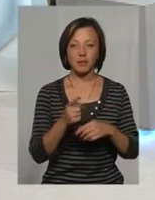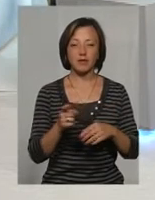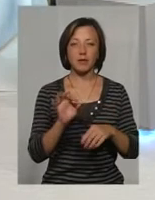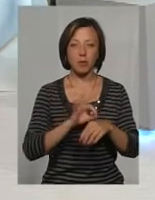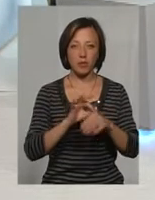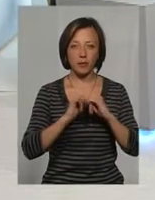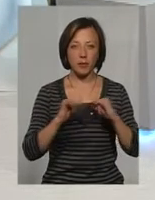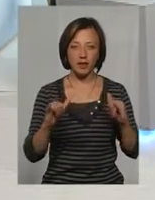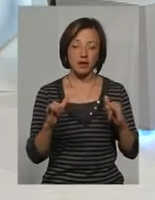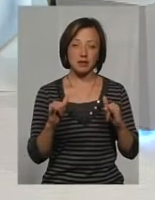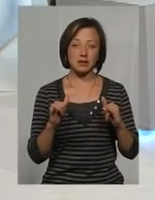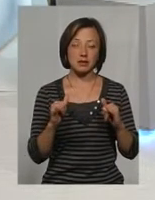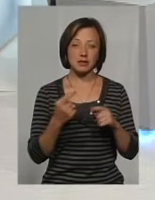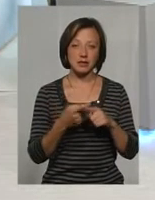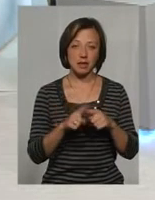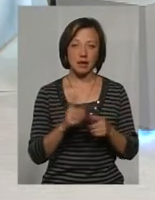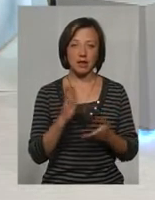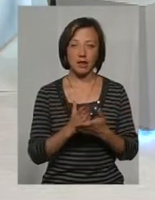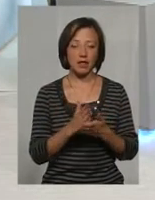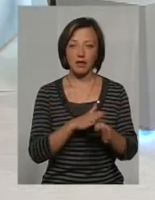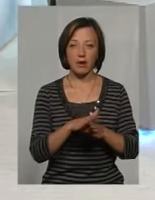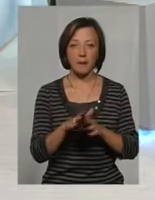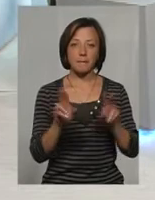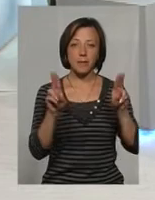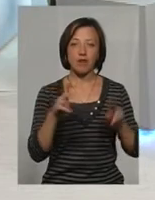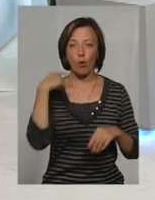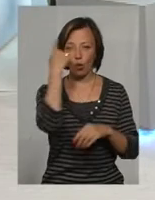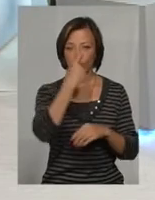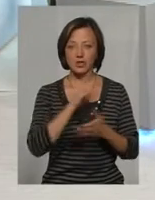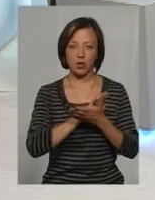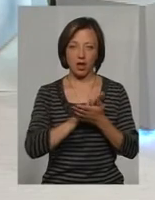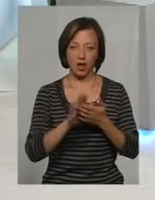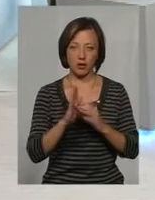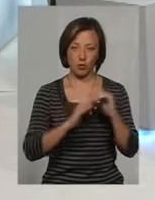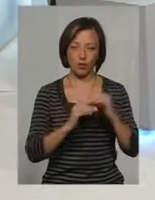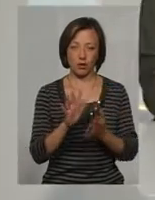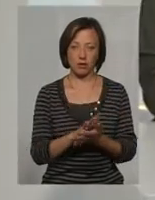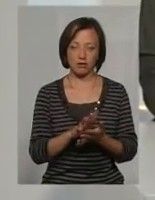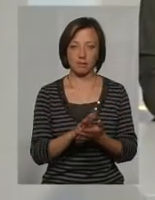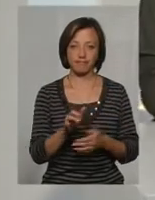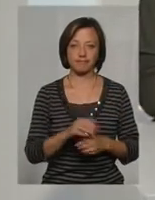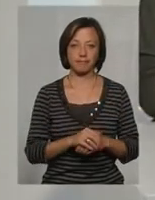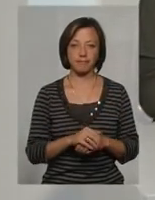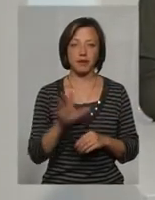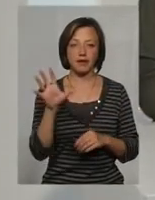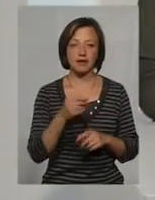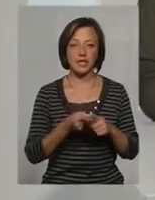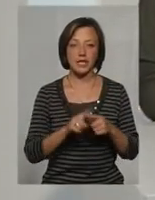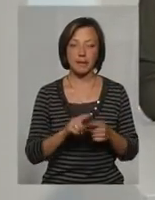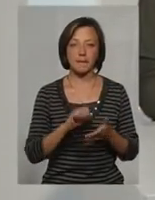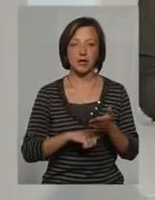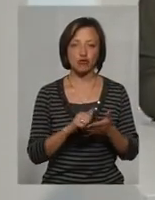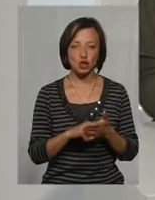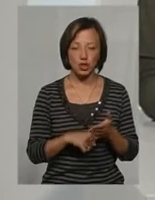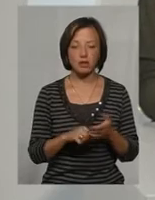інфекції, як це небанально звучить, є недотримання правил особистої гігієни. Тобто, в принципі, всі ці причини,